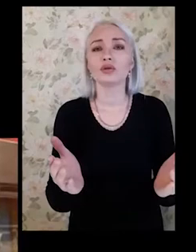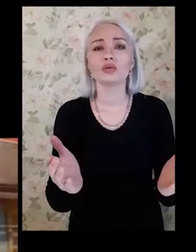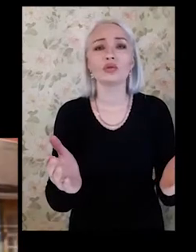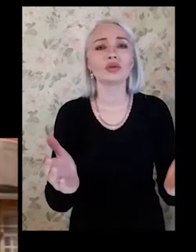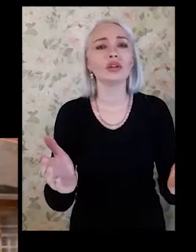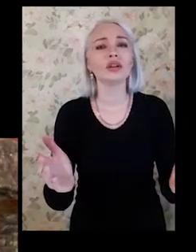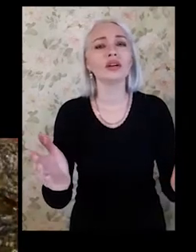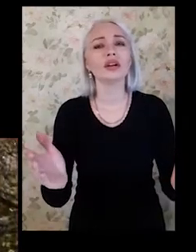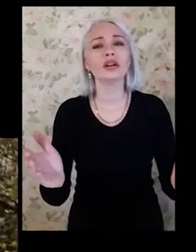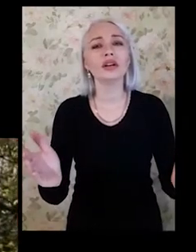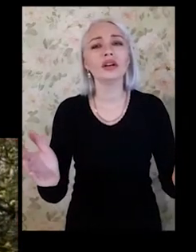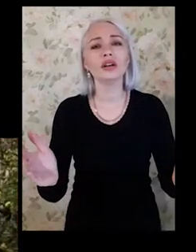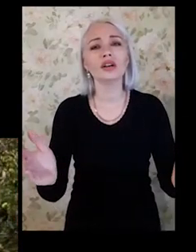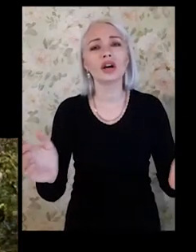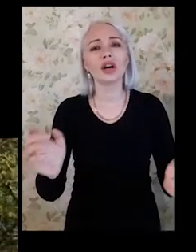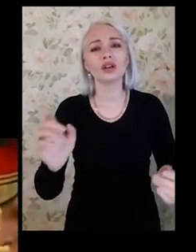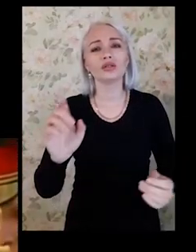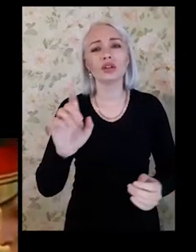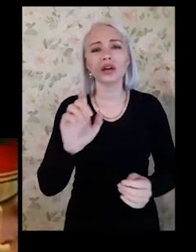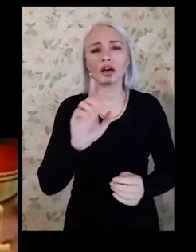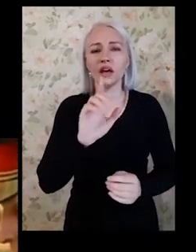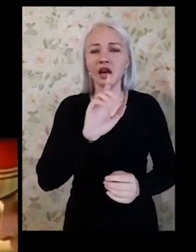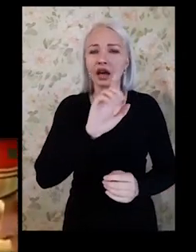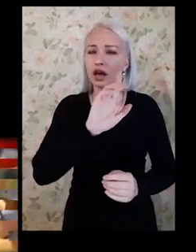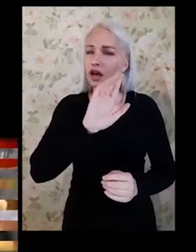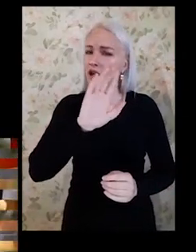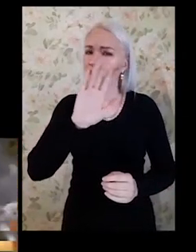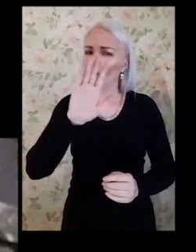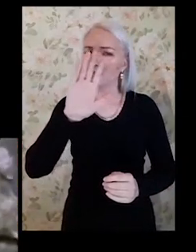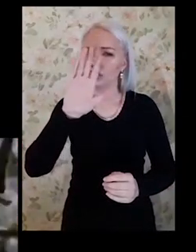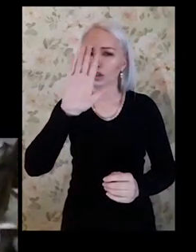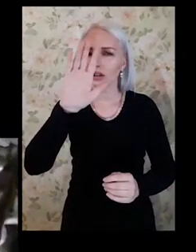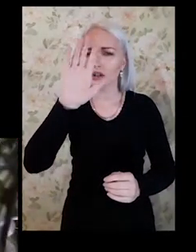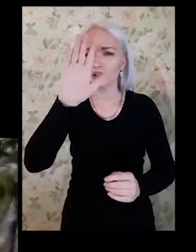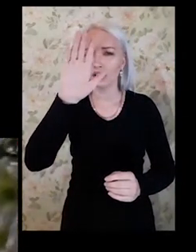Без усых не